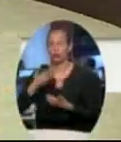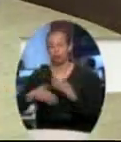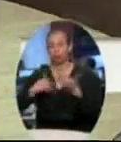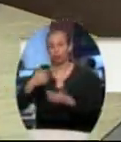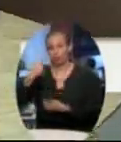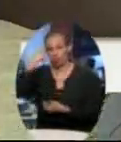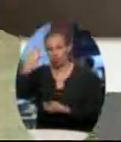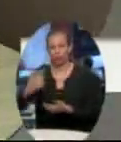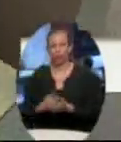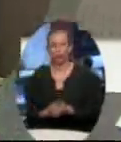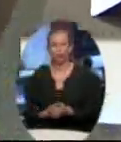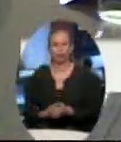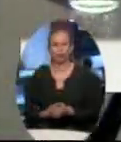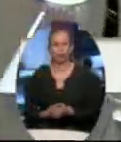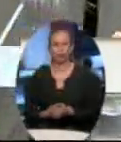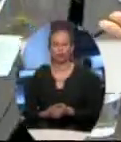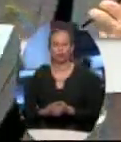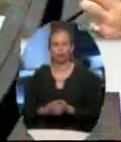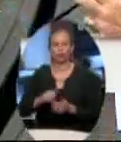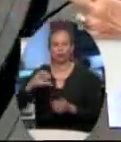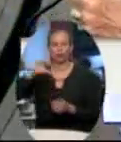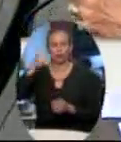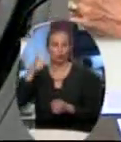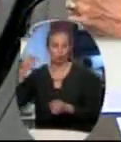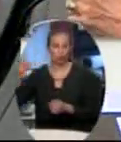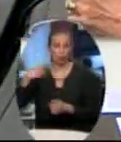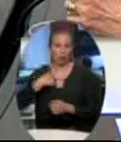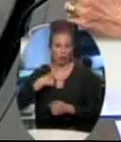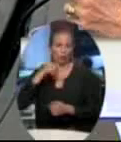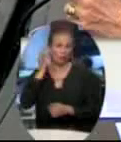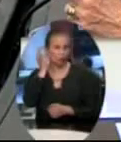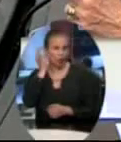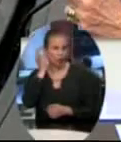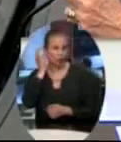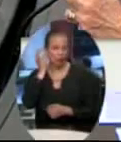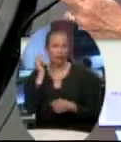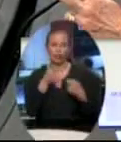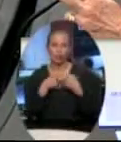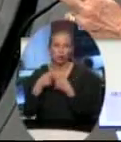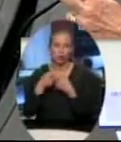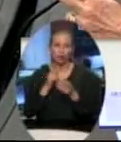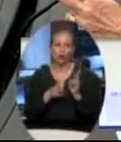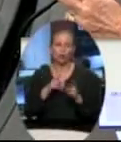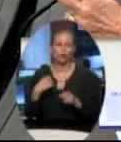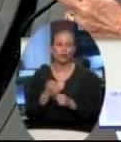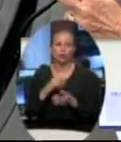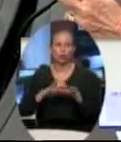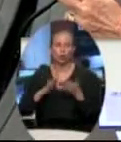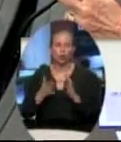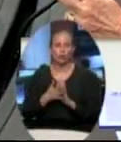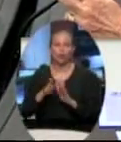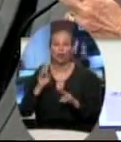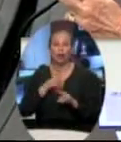ראשונות שהצביעו והגיעו למטה שלי היו נשים, ואנשים ארגנו ורצו ועשו הכל, ורק לאחר מכן